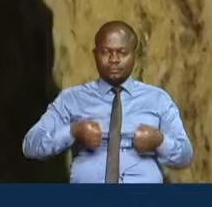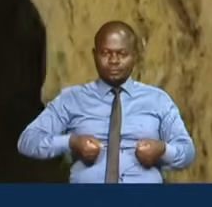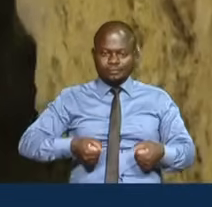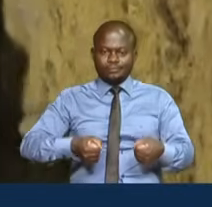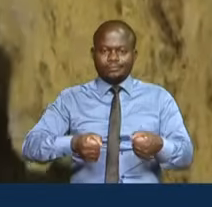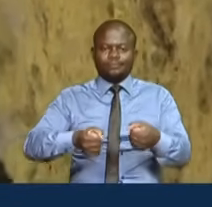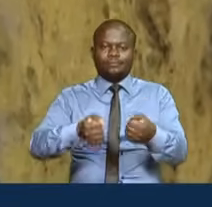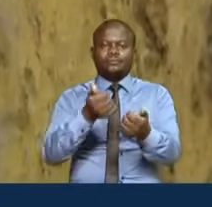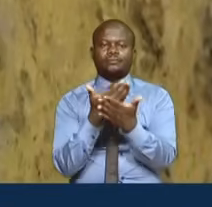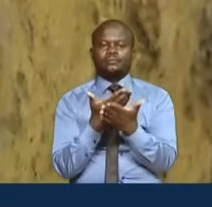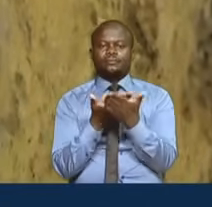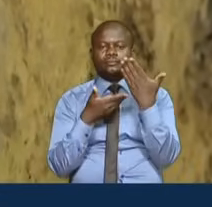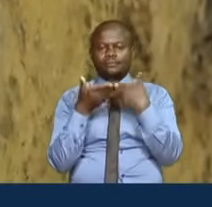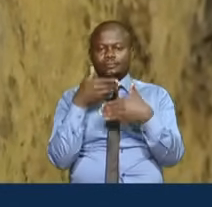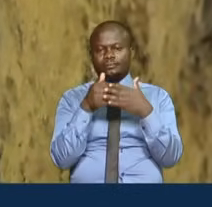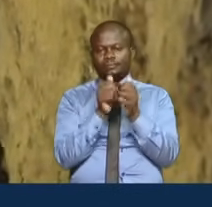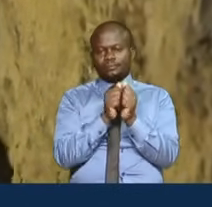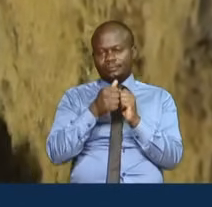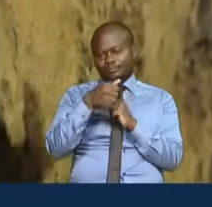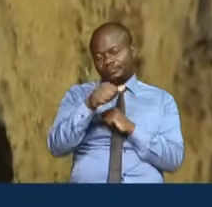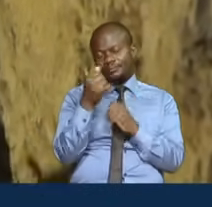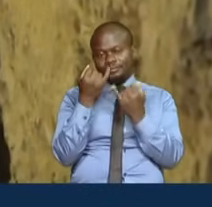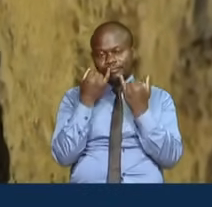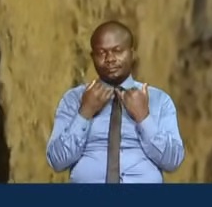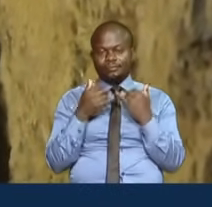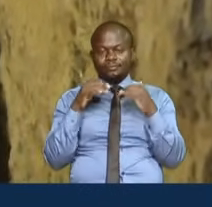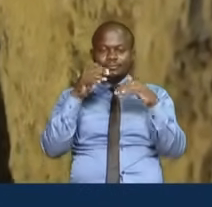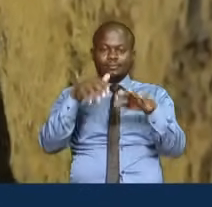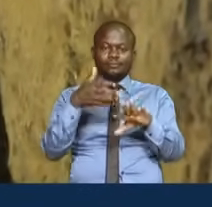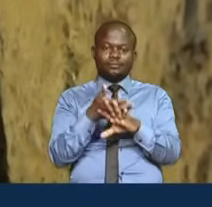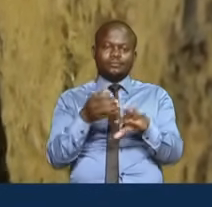turajya ngo tuze kuganira nabo batubwire ubucukuzi bw'amabuye